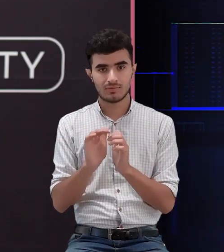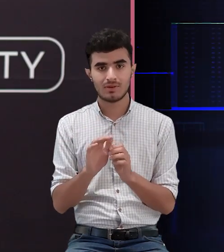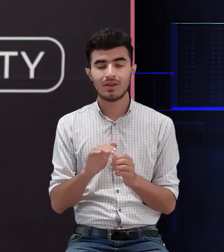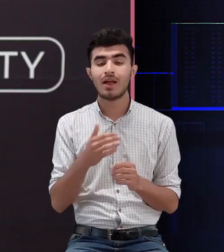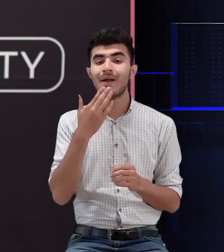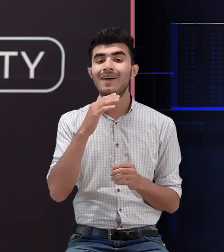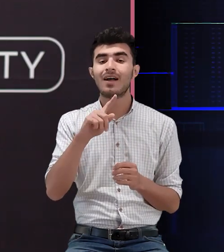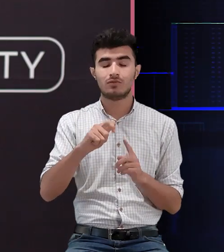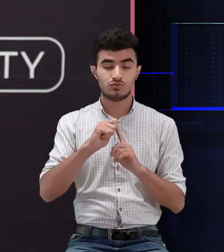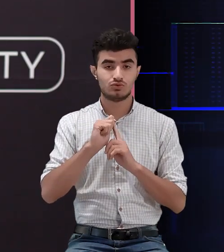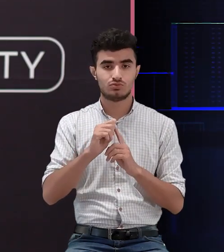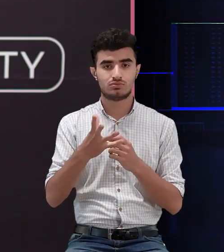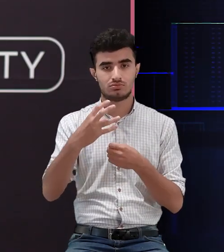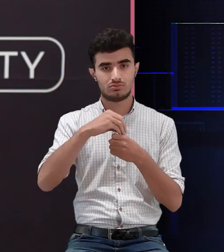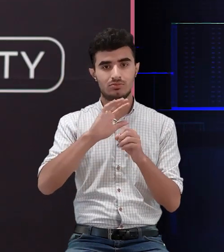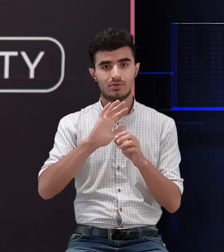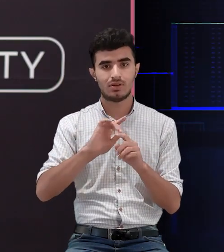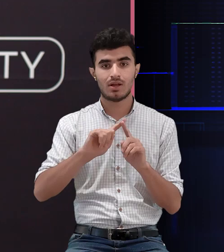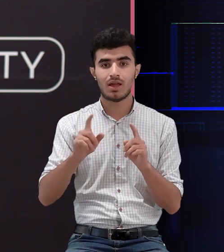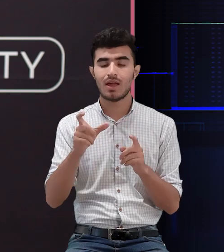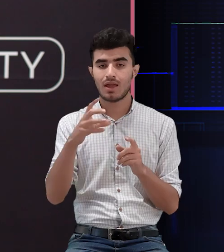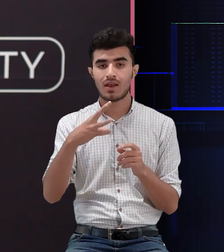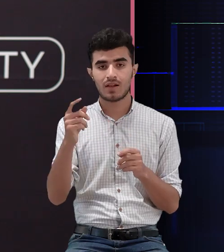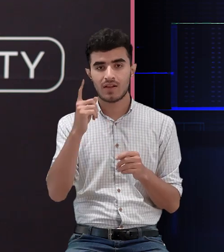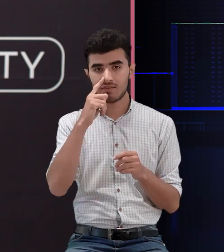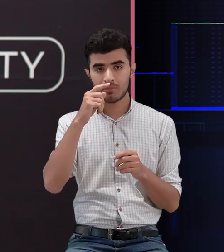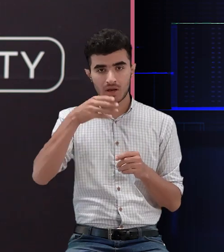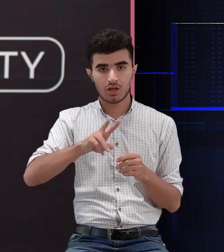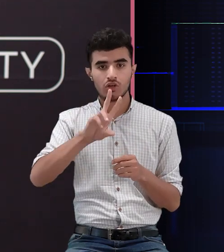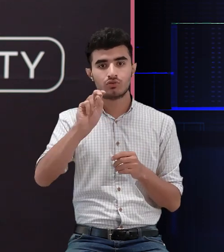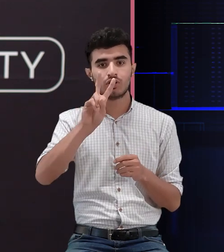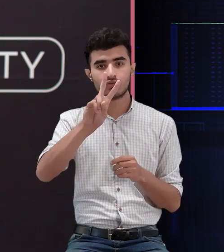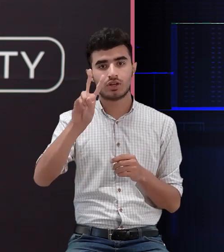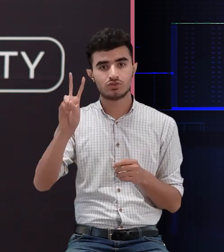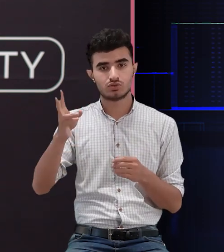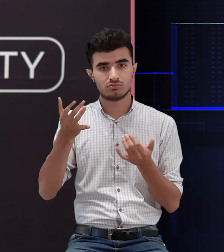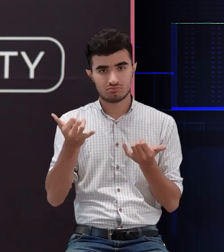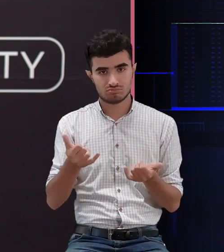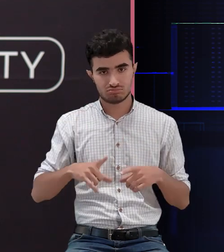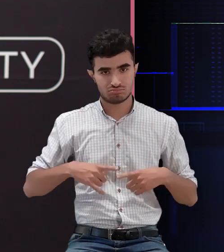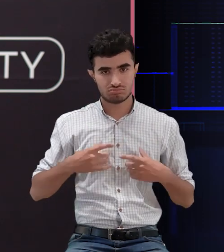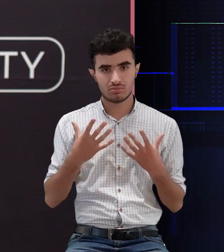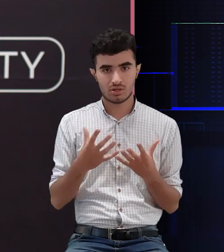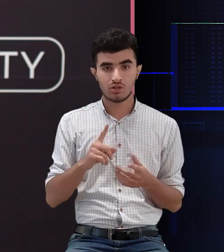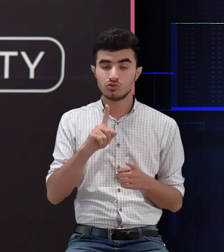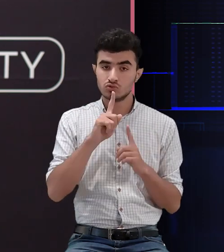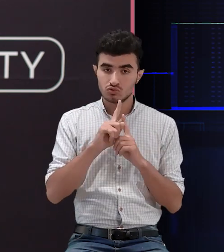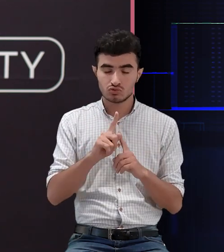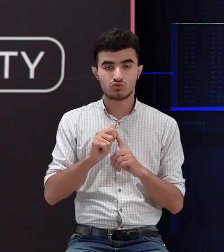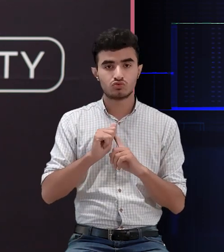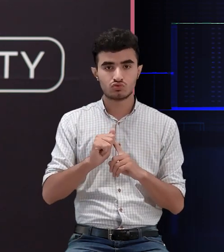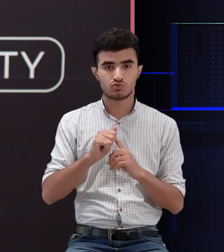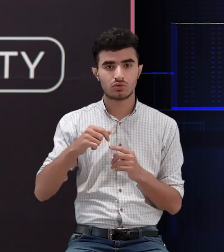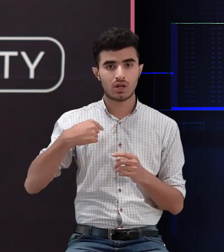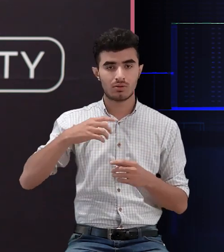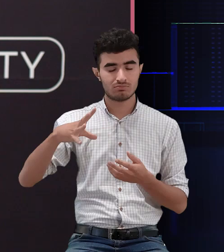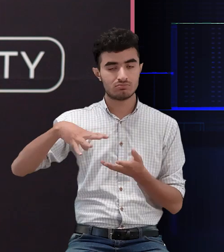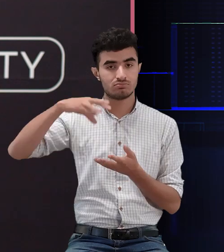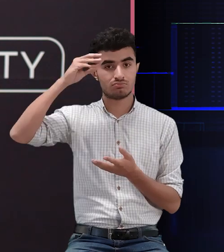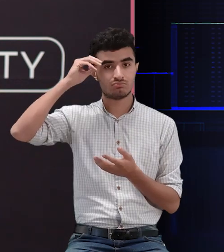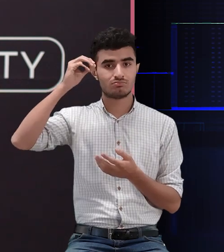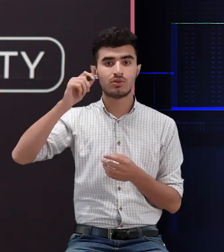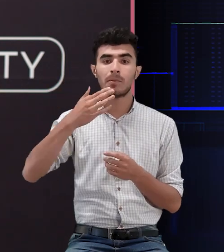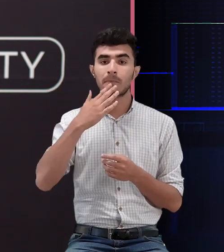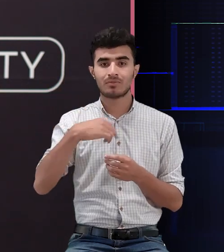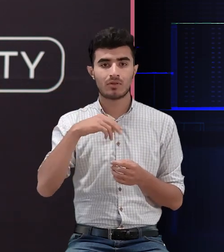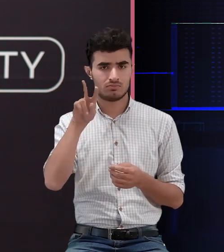it, جس کے لیے ہمیں ضروری ہے as individuals living in the year 2022 کہ ہم اس بارے میں اویئر ہوں. اور ہم اب یہ جو ہمارا